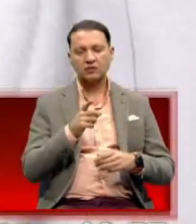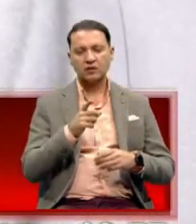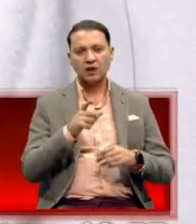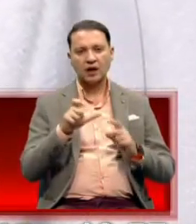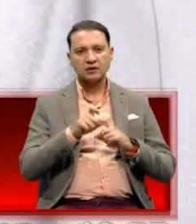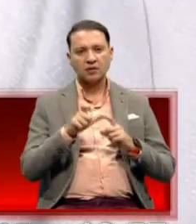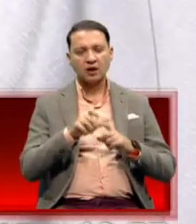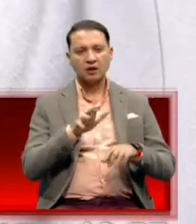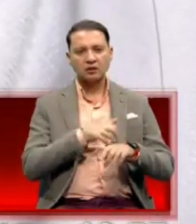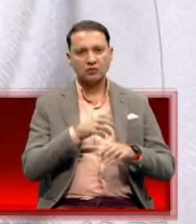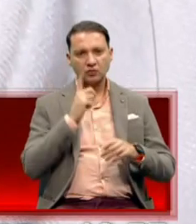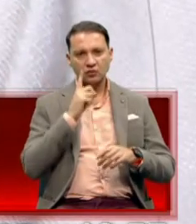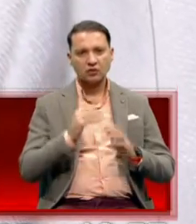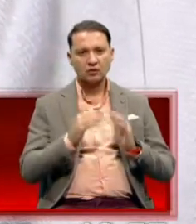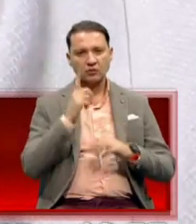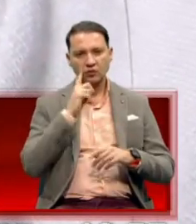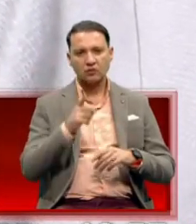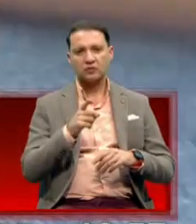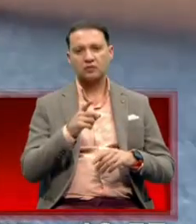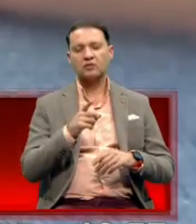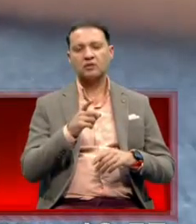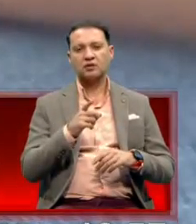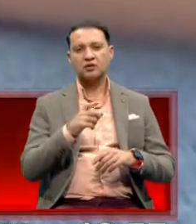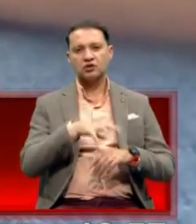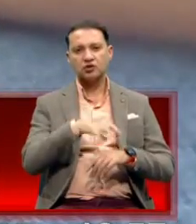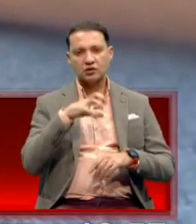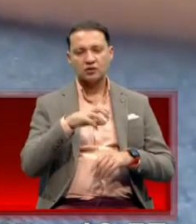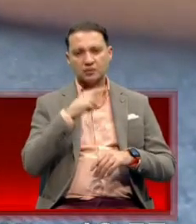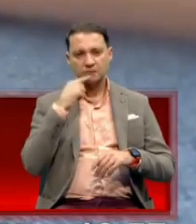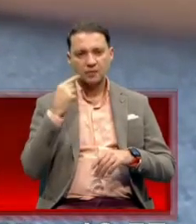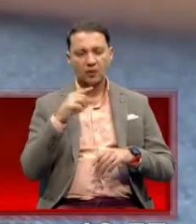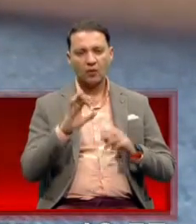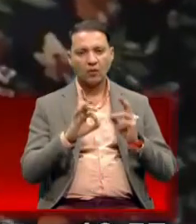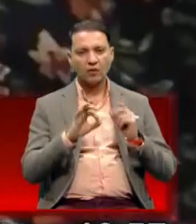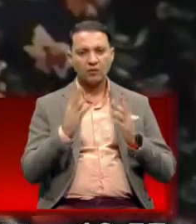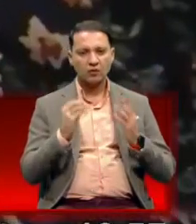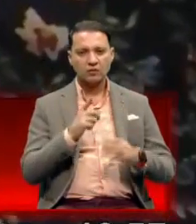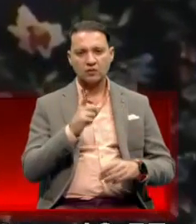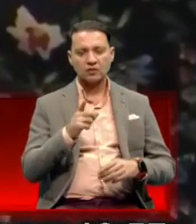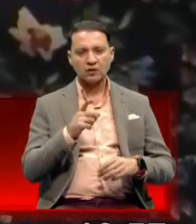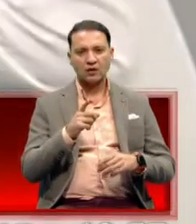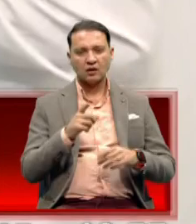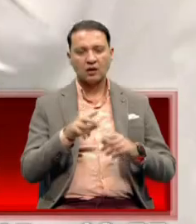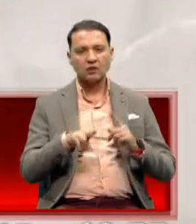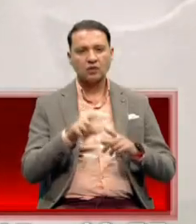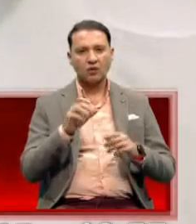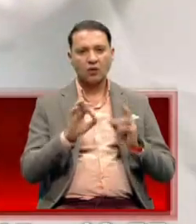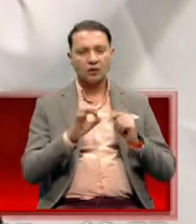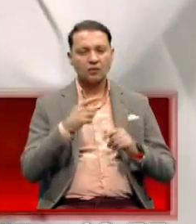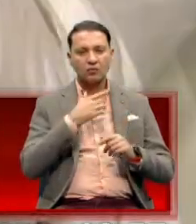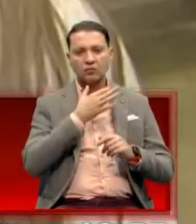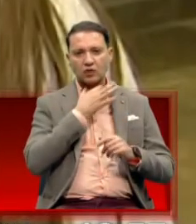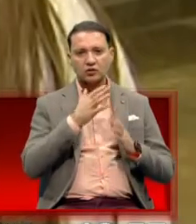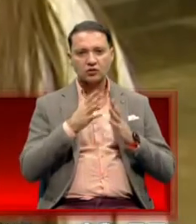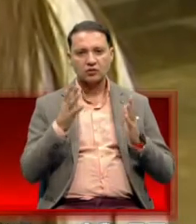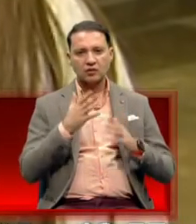Egzama atakları, egzamaların artması görülebilmekte. Şişlik, kızarıklık, ödem olabilmekte. Anjiyoödem dediğimiz boğazda şişme